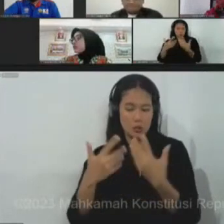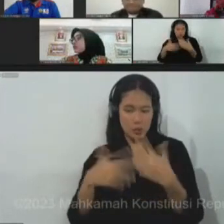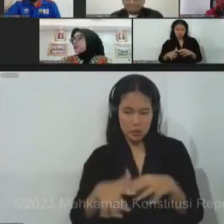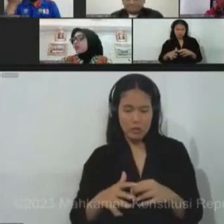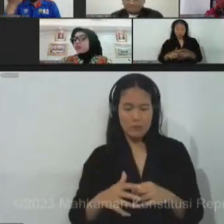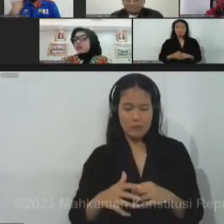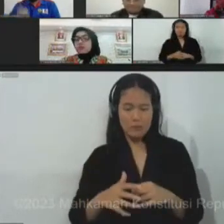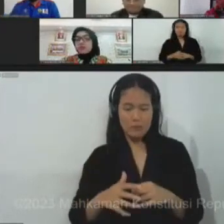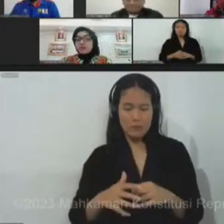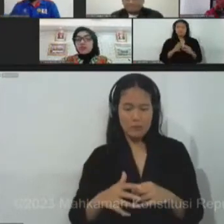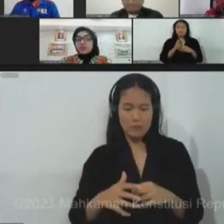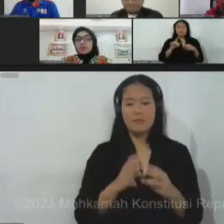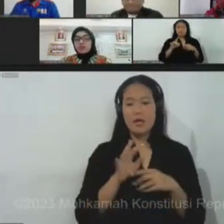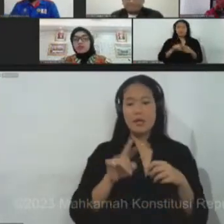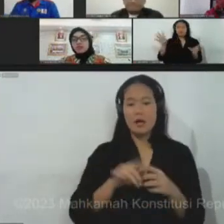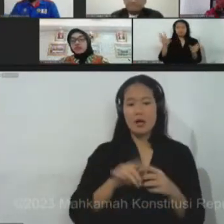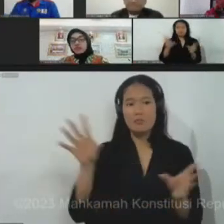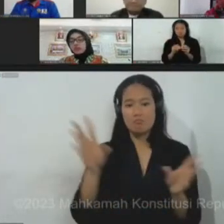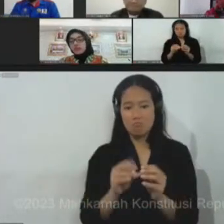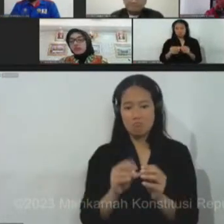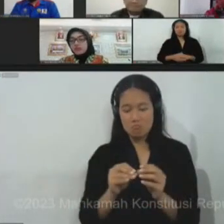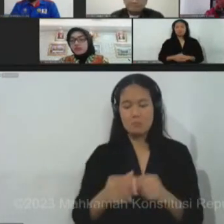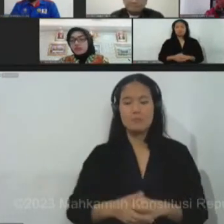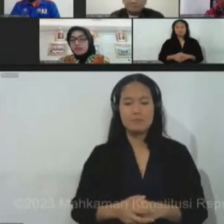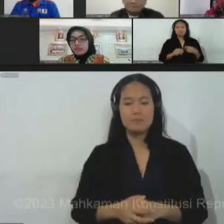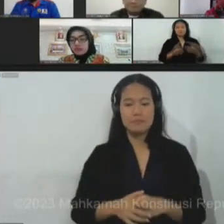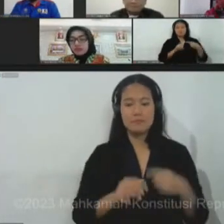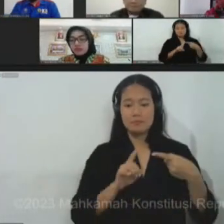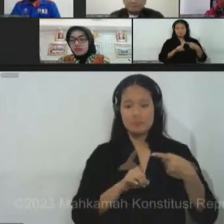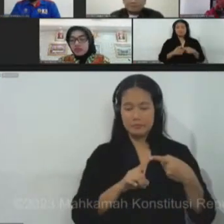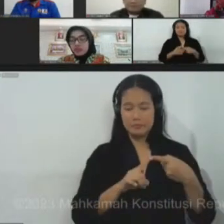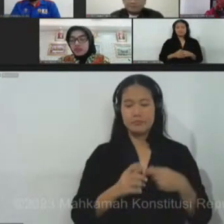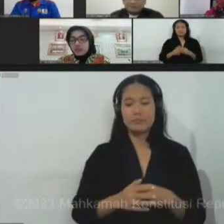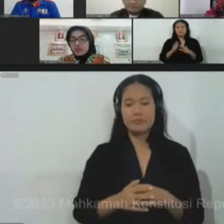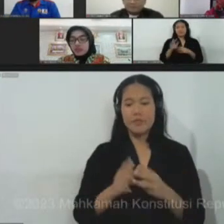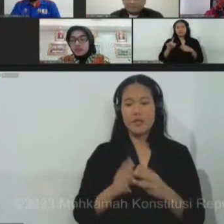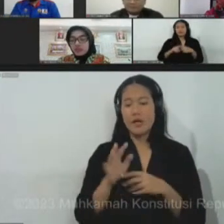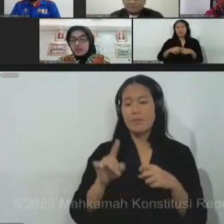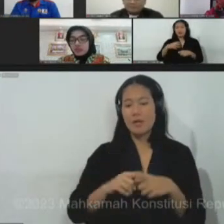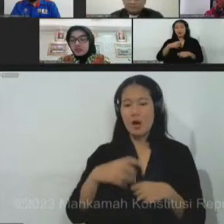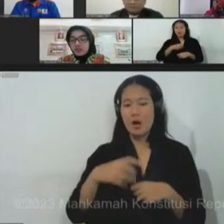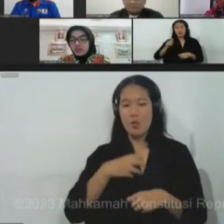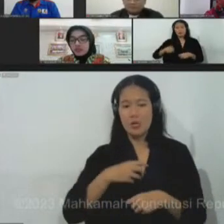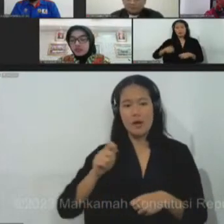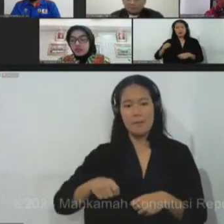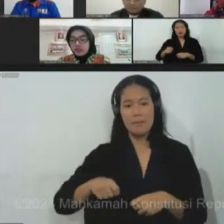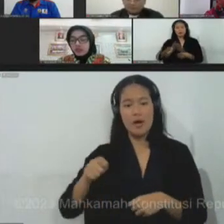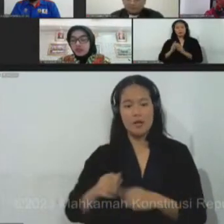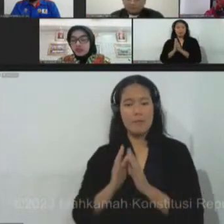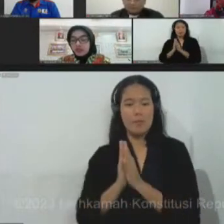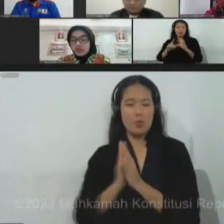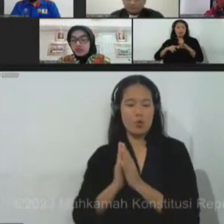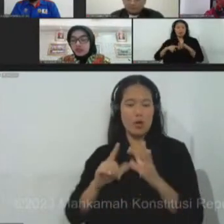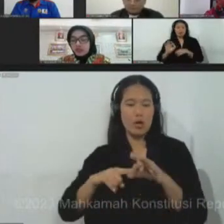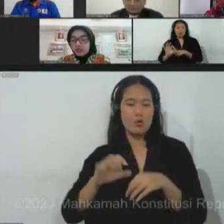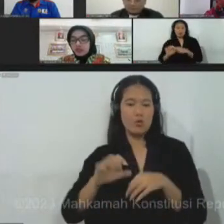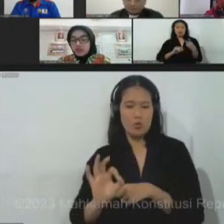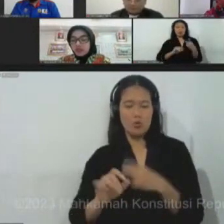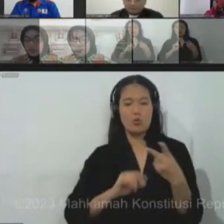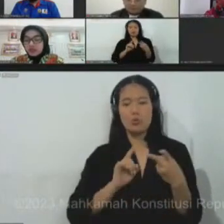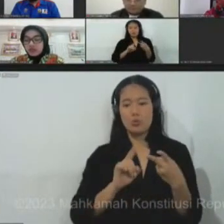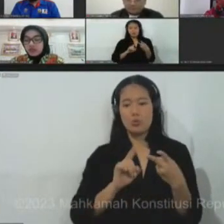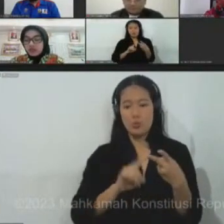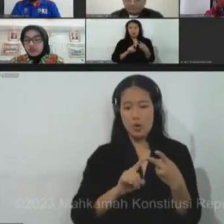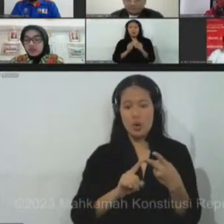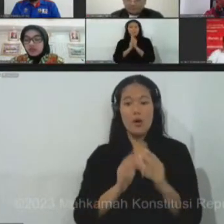berkesimpulan satu mahkamah berwenang mengadili permohonan aku dua permohonan para